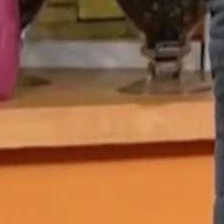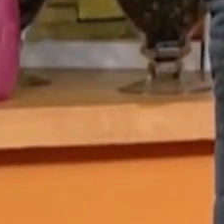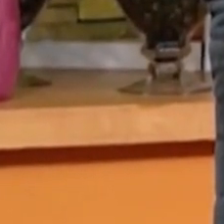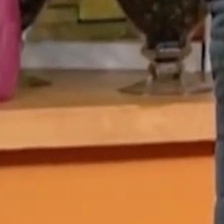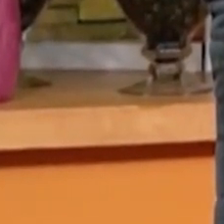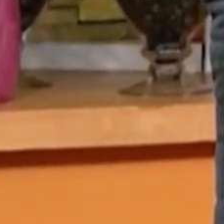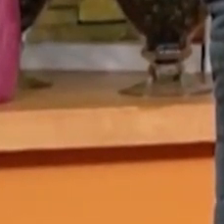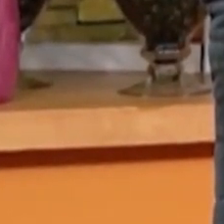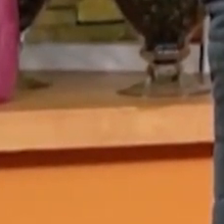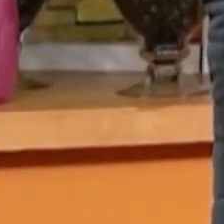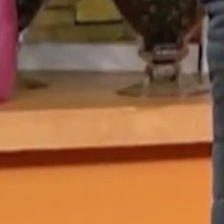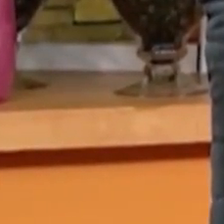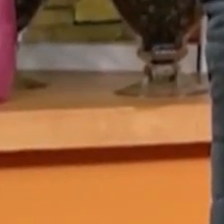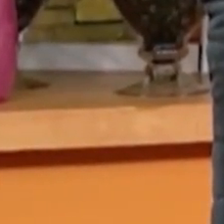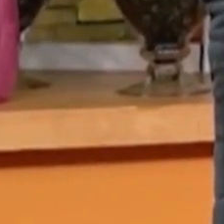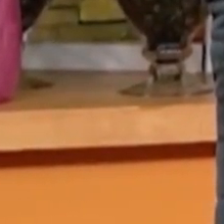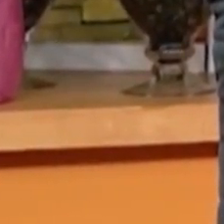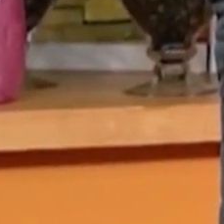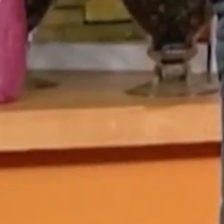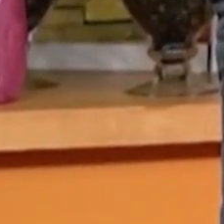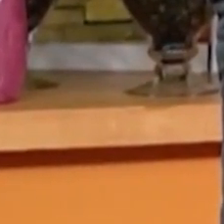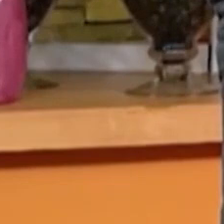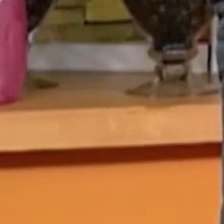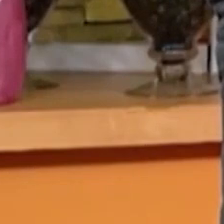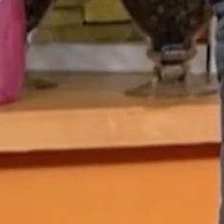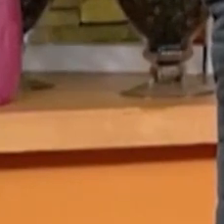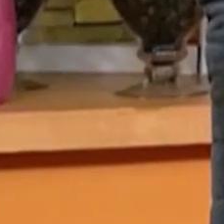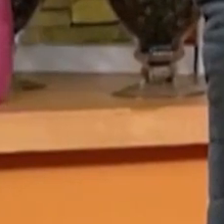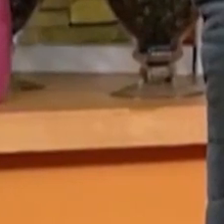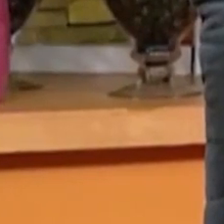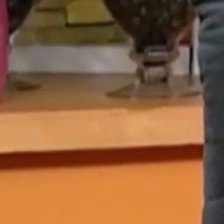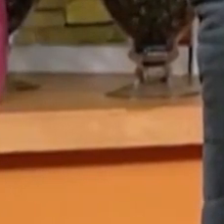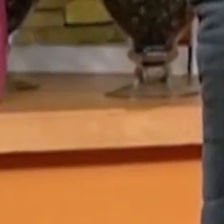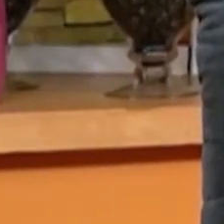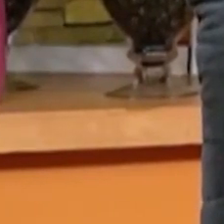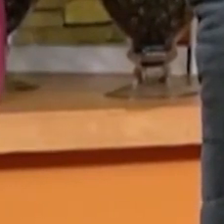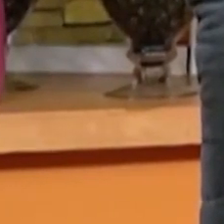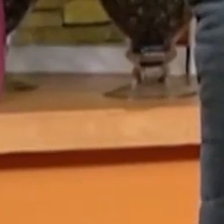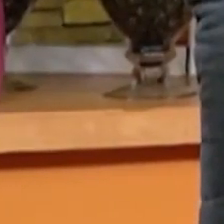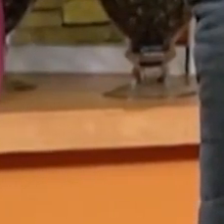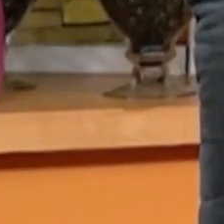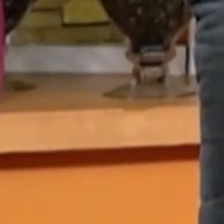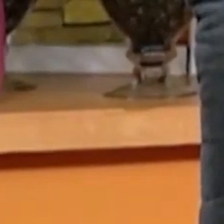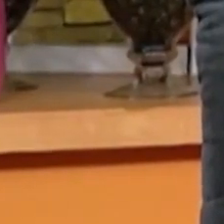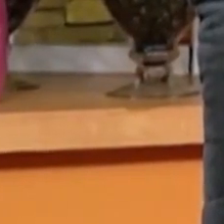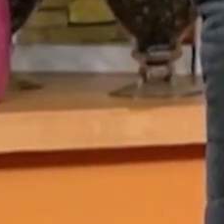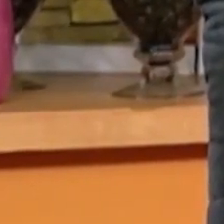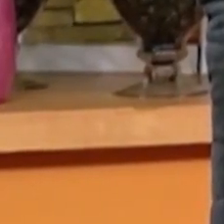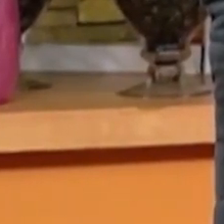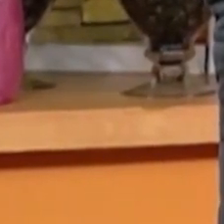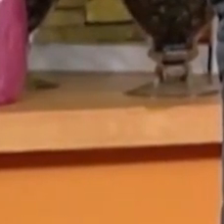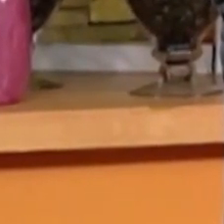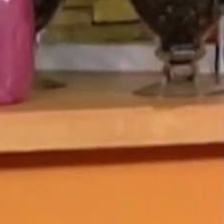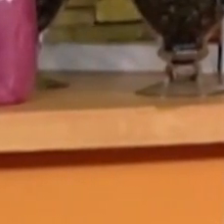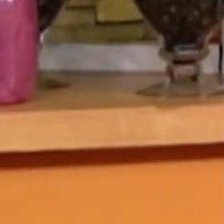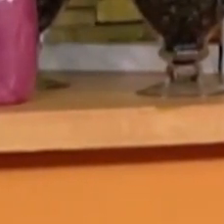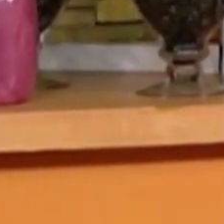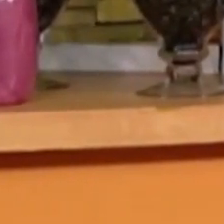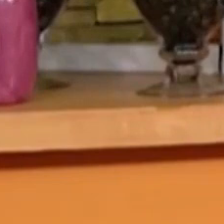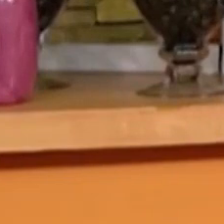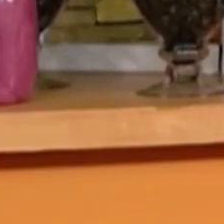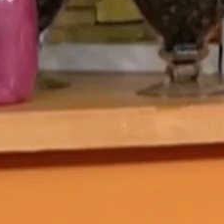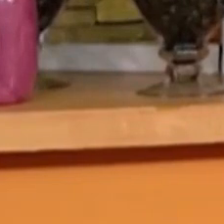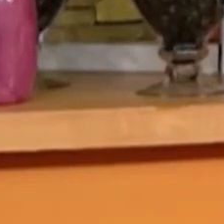sa youtube.com/GMA News. I-click lang ang subscribe button. At sa mga kapuso abroad, maaari kaming